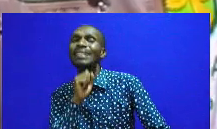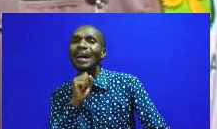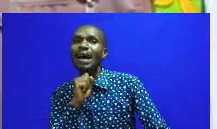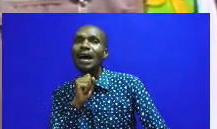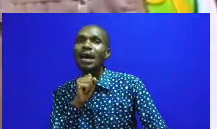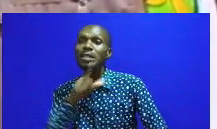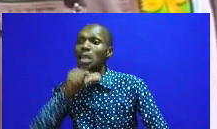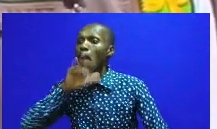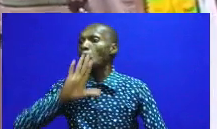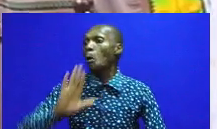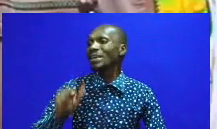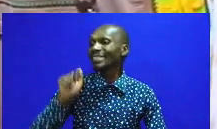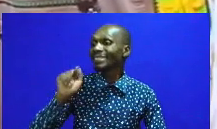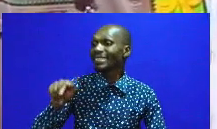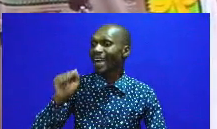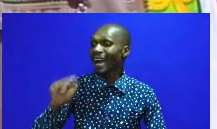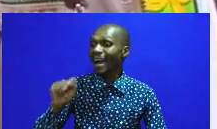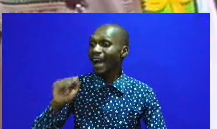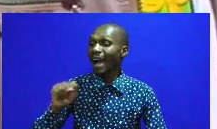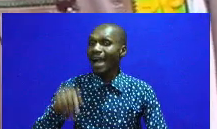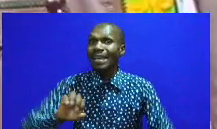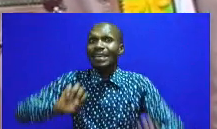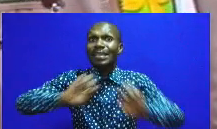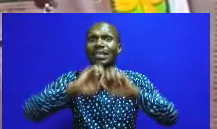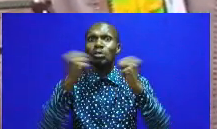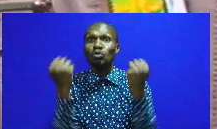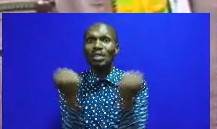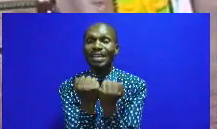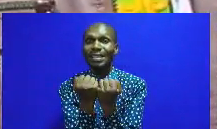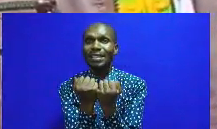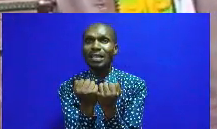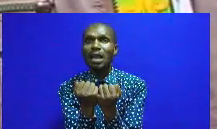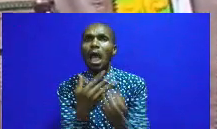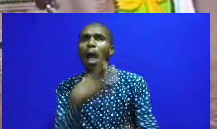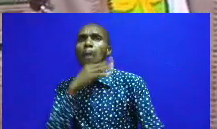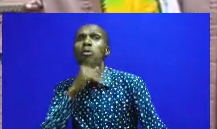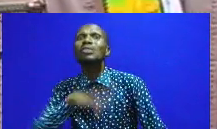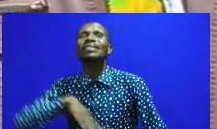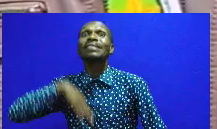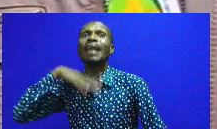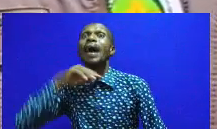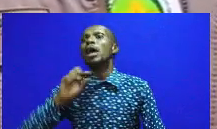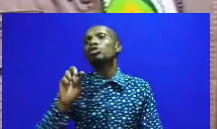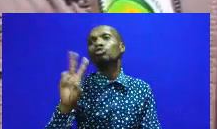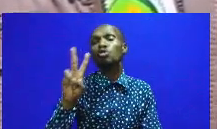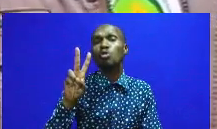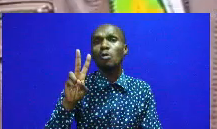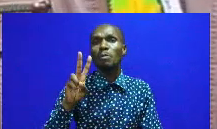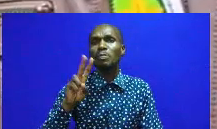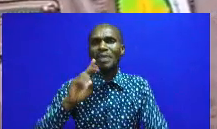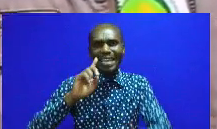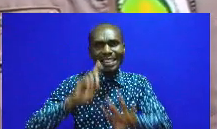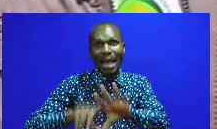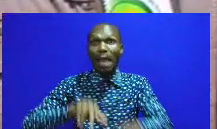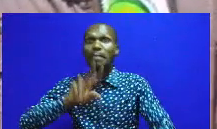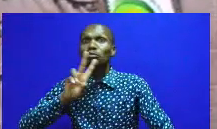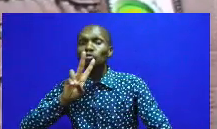amuraba itayiga ase e society amuramba kwere to babere ekaro kuruwa